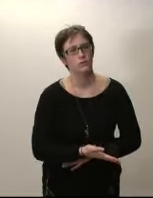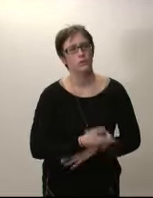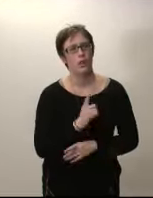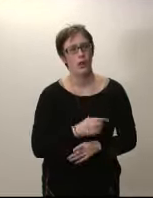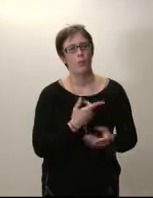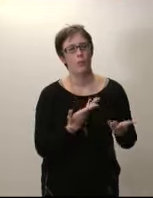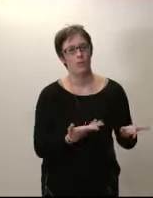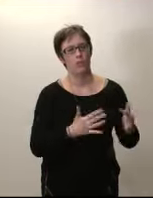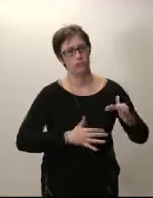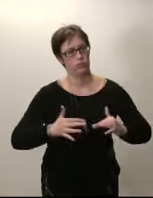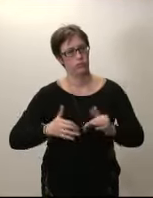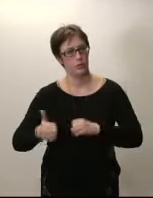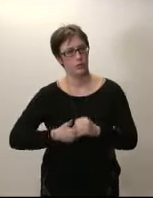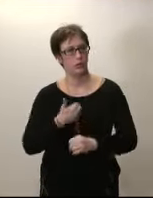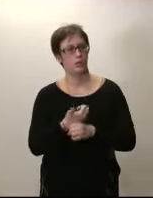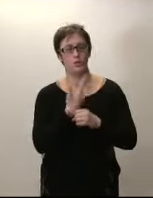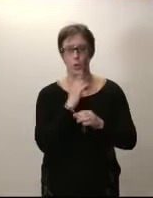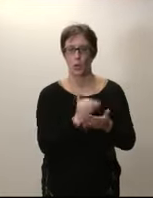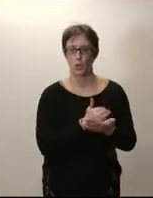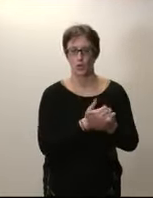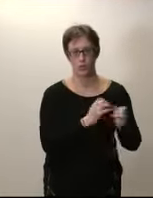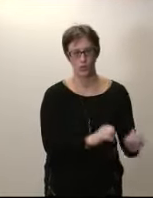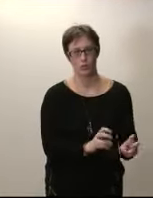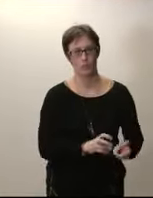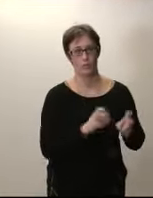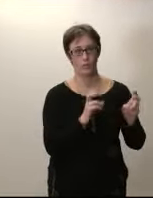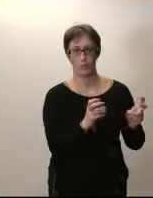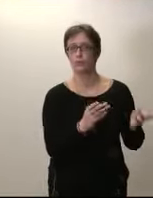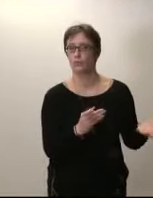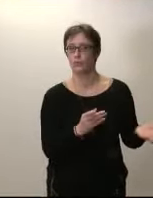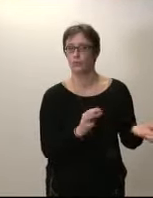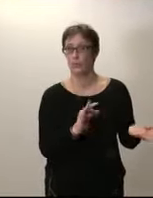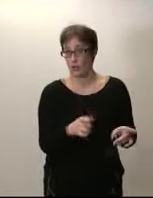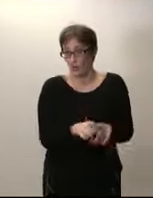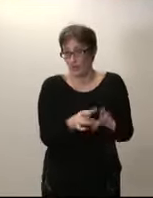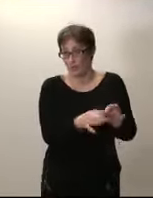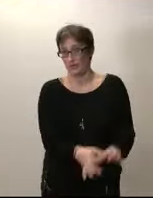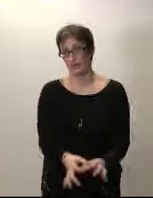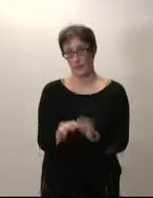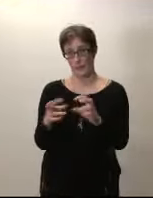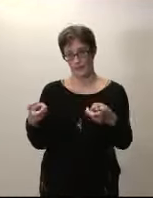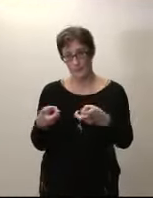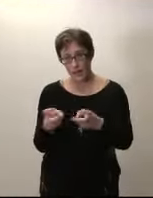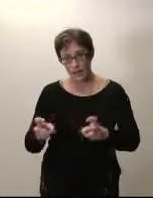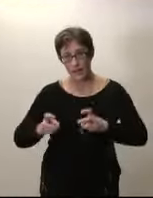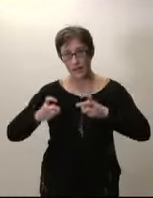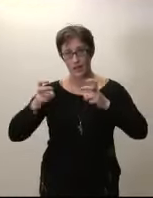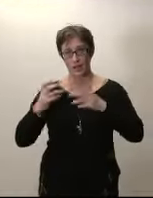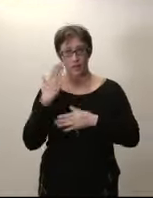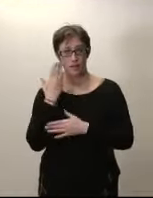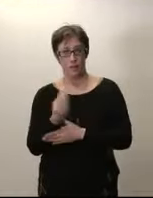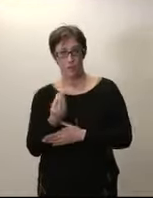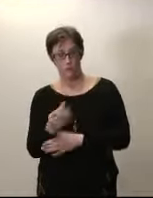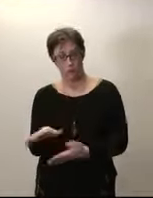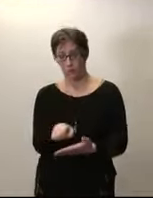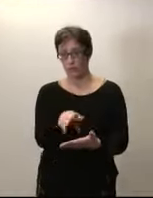recettes. L'augmentation des recettes a été aussi liée à une augmentation des prix pour les gens qui mettent leur enfant en conservatoire.